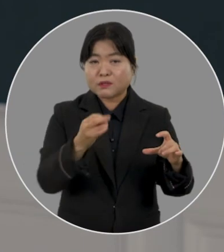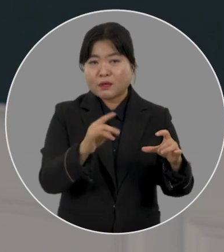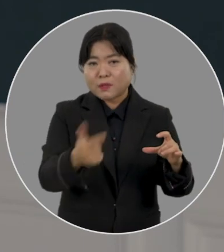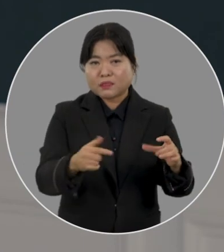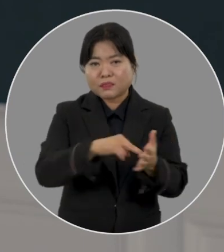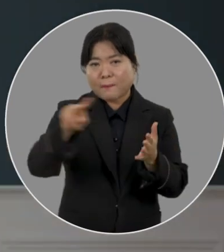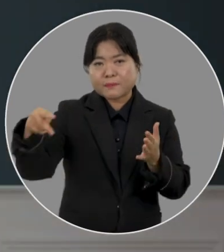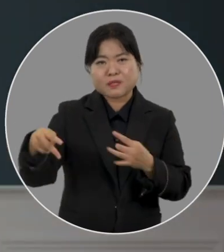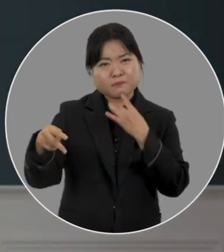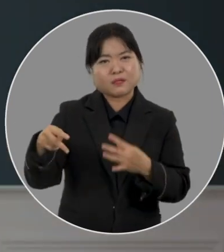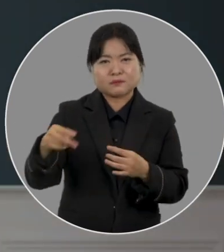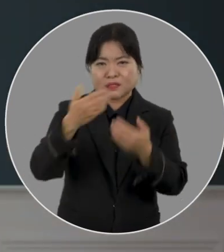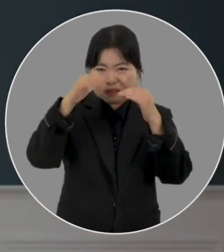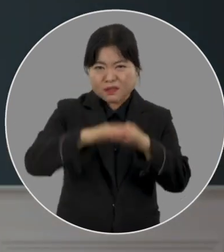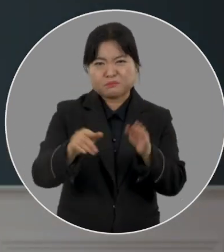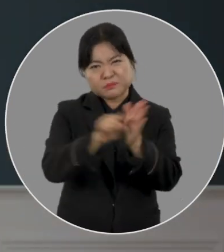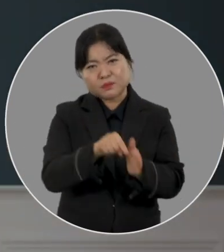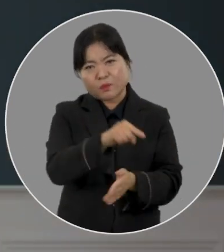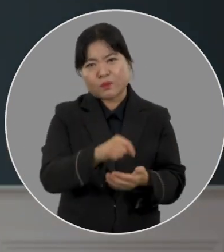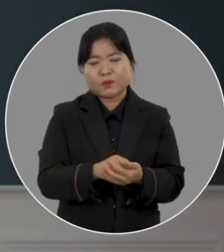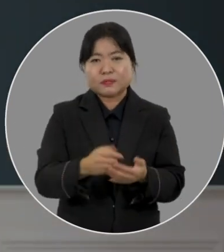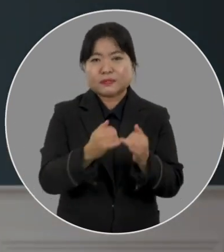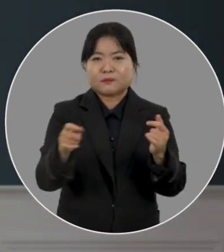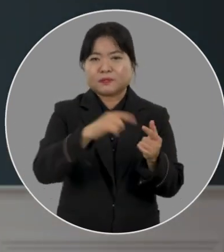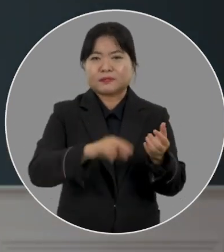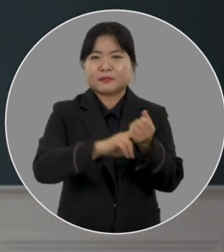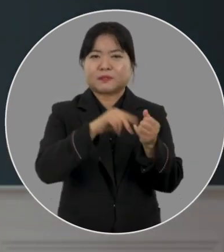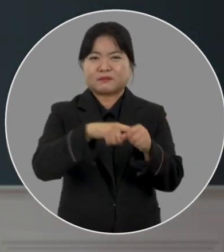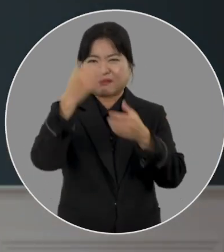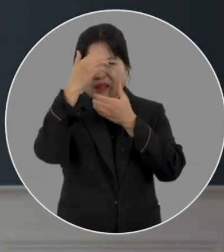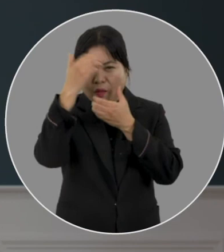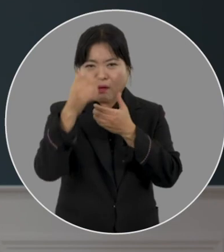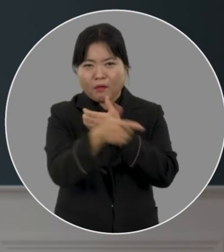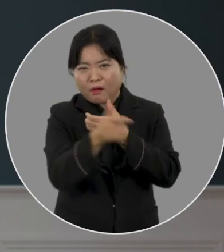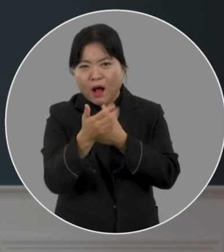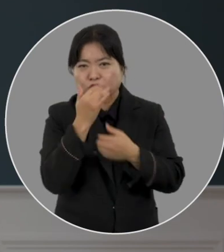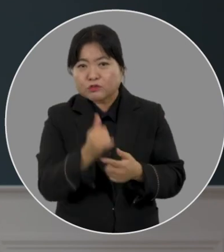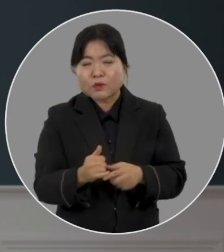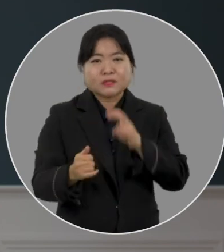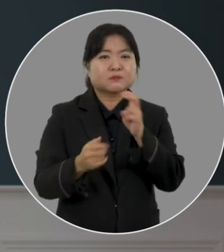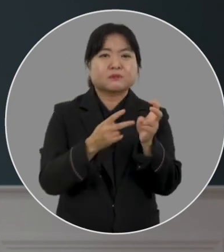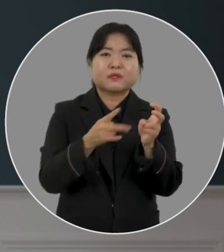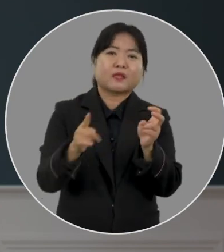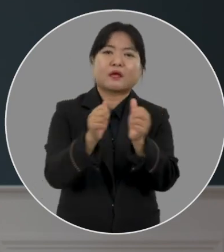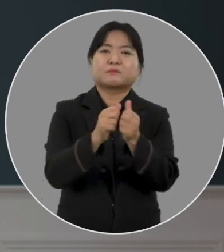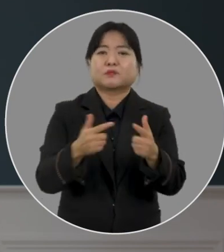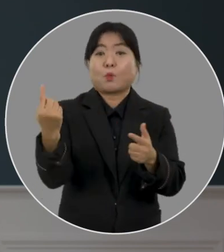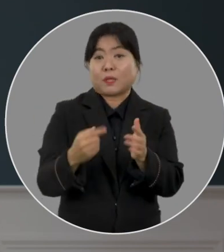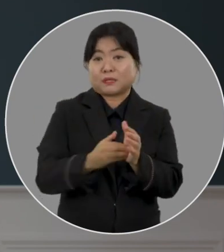예멘 난민만은 이슬람을 믿고 있고 이 사람들은 잠재적 테러리스트이고 또 20대 남성들이 주로 왔기